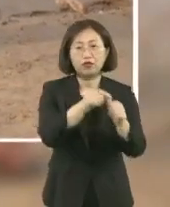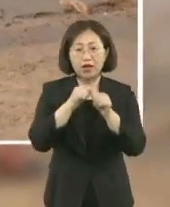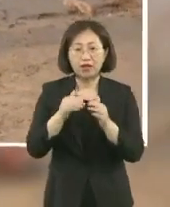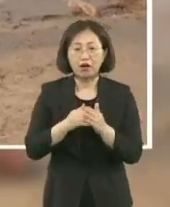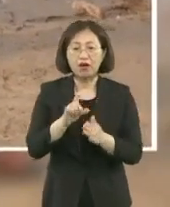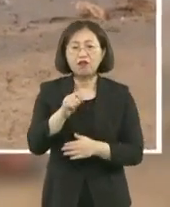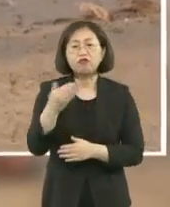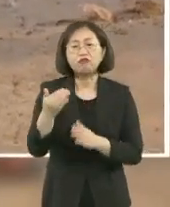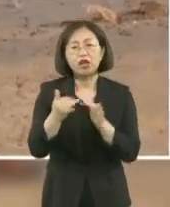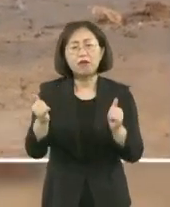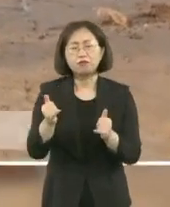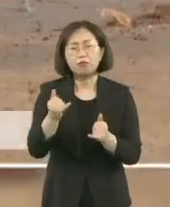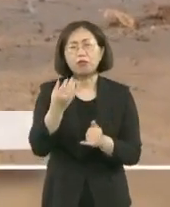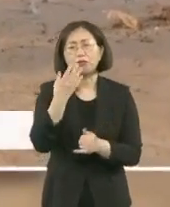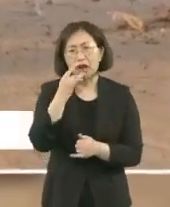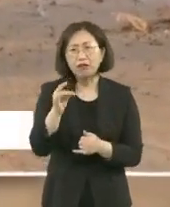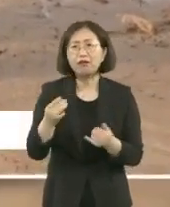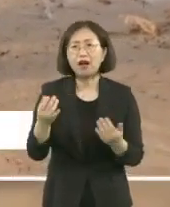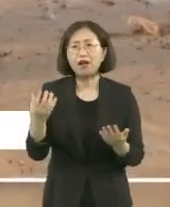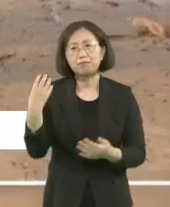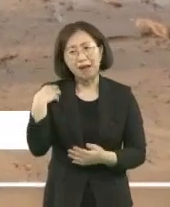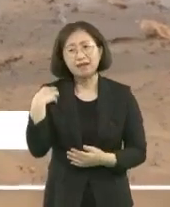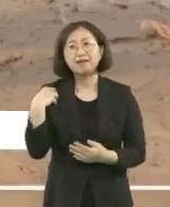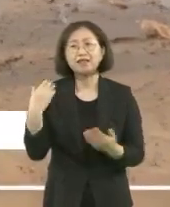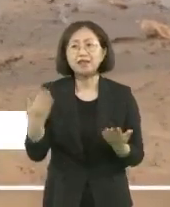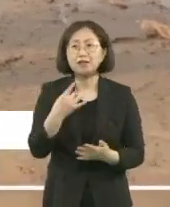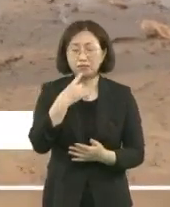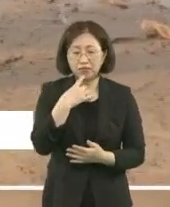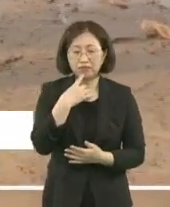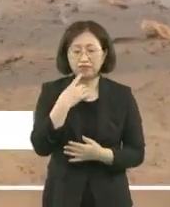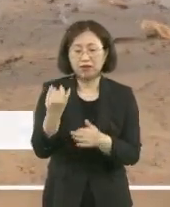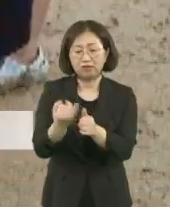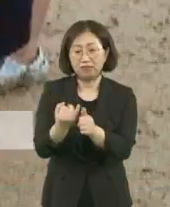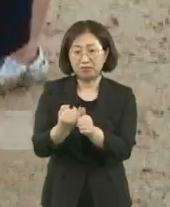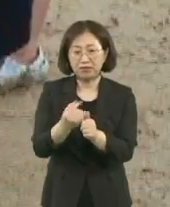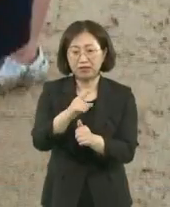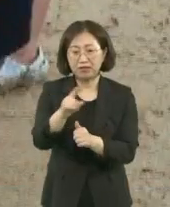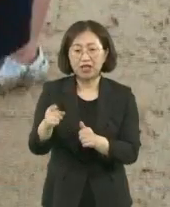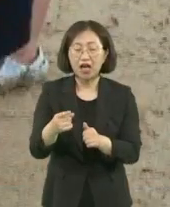당연한 일을 했다는 29살 동갑내기 부부 소방관. 이들의